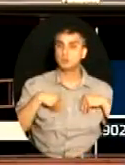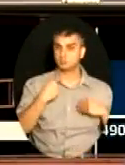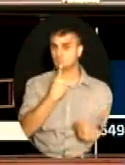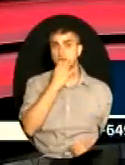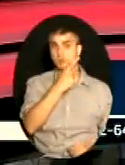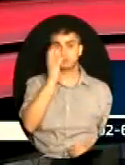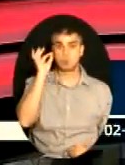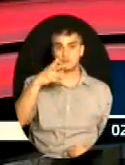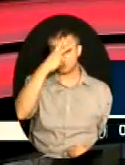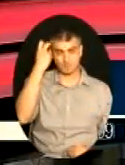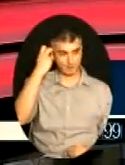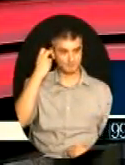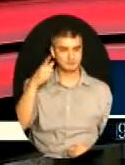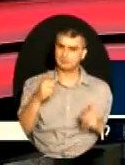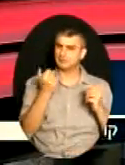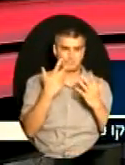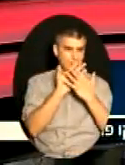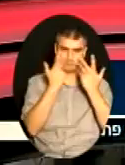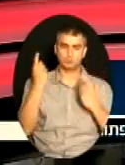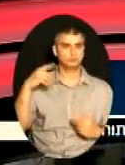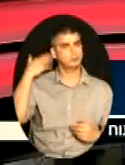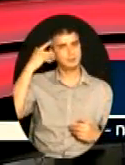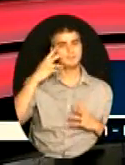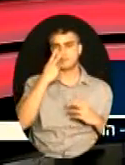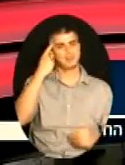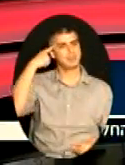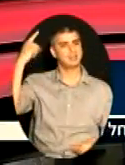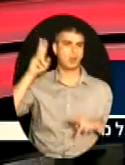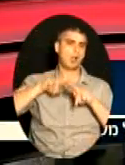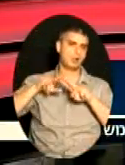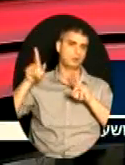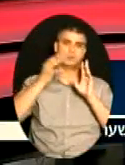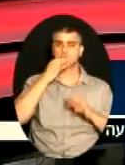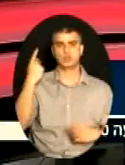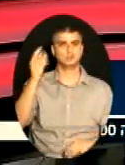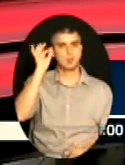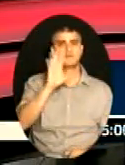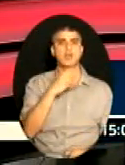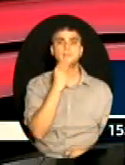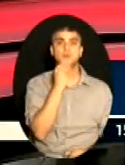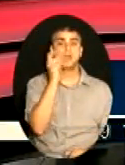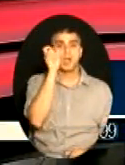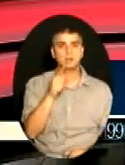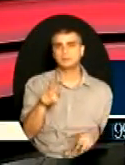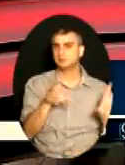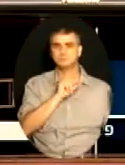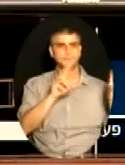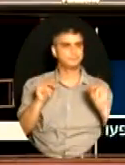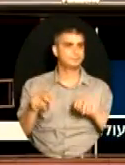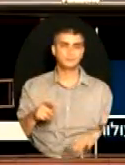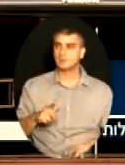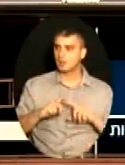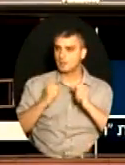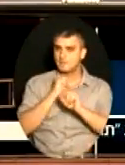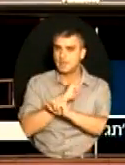לפגוע בערבי, זה כמעט ברור שמטעמים אידיאולוגיים גם אחר כך ירשה לעצמו לפגוע ביהודי, אדם הוא אדם באשר הוא.